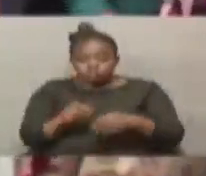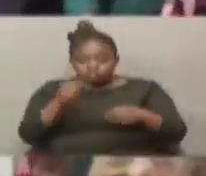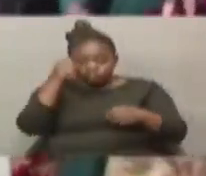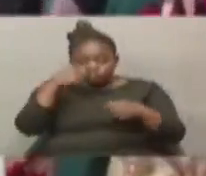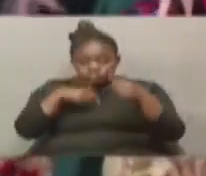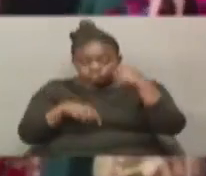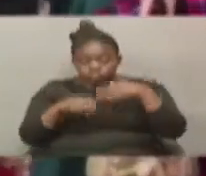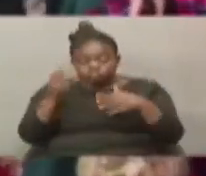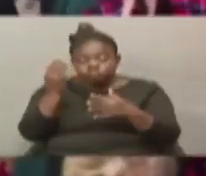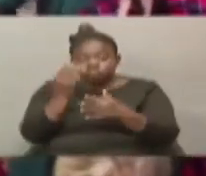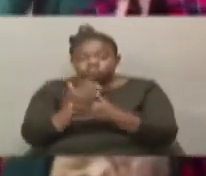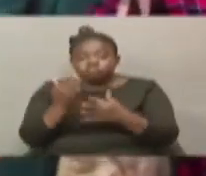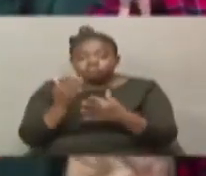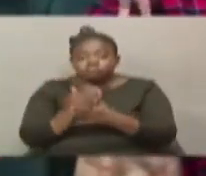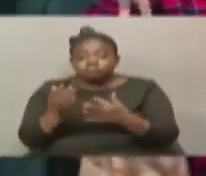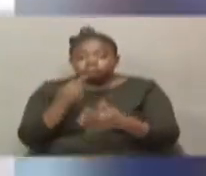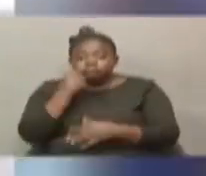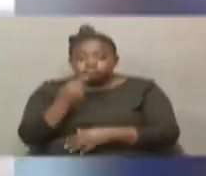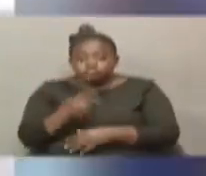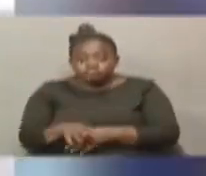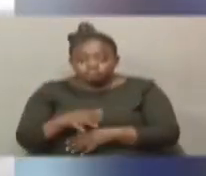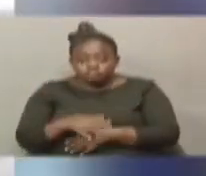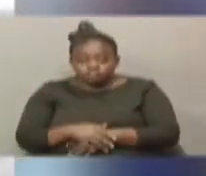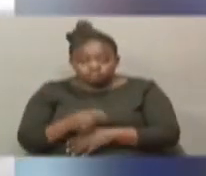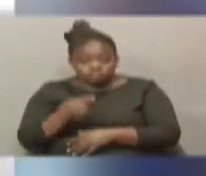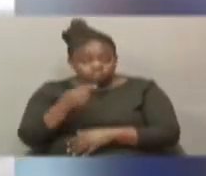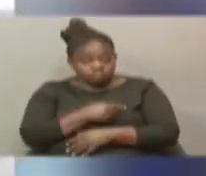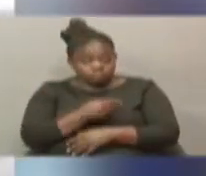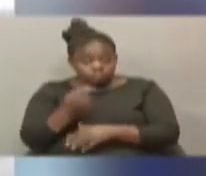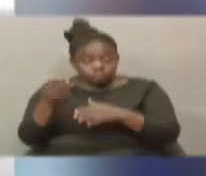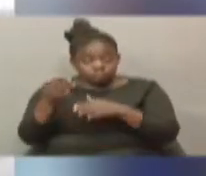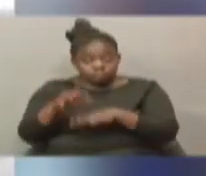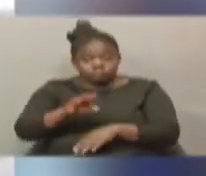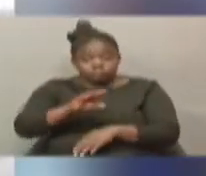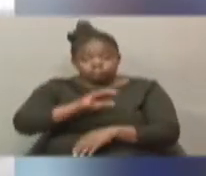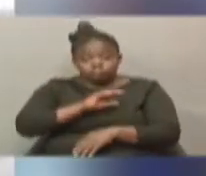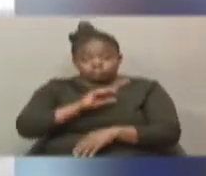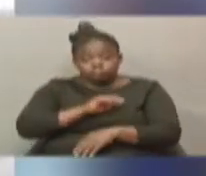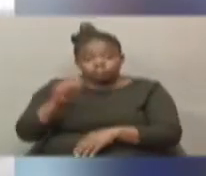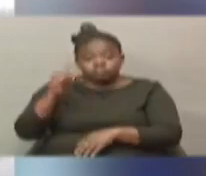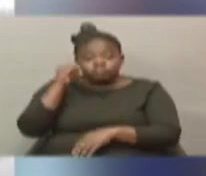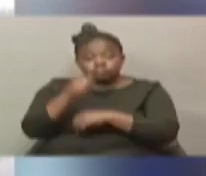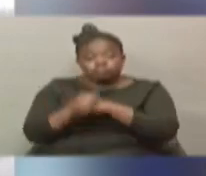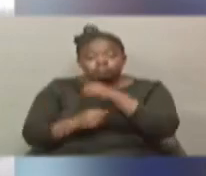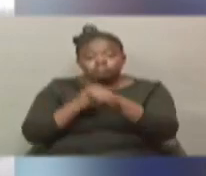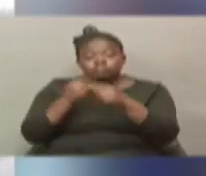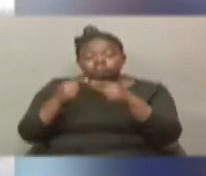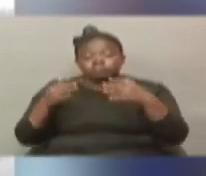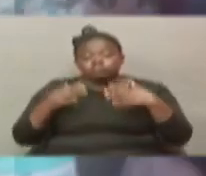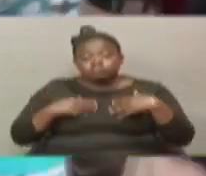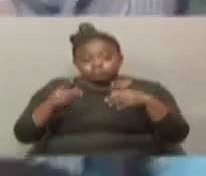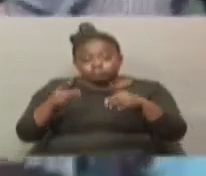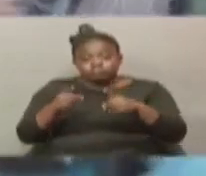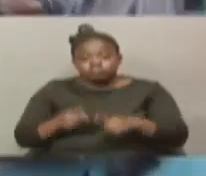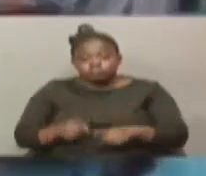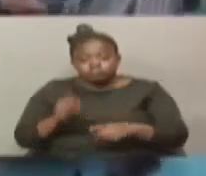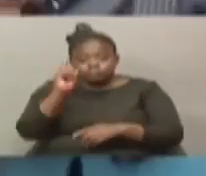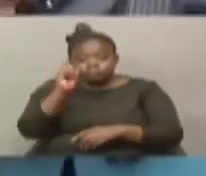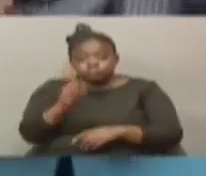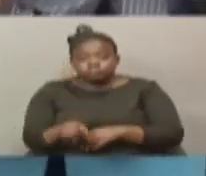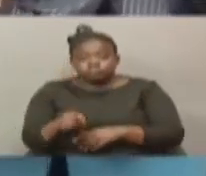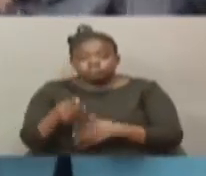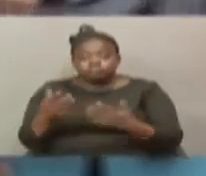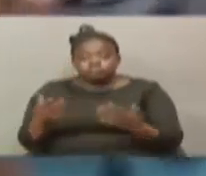Kugwanika wakati mukuwera omugenzi Ekoro yafiira Canada omwaka ogwedde kyokka omulambo gwe gwatuuka ku